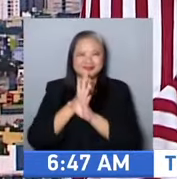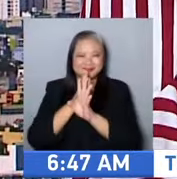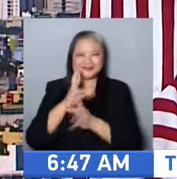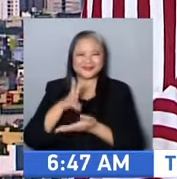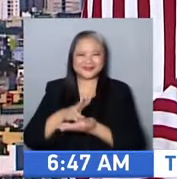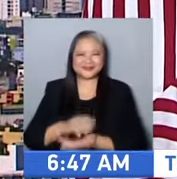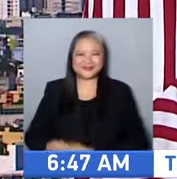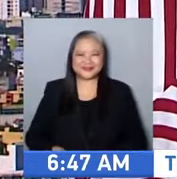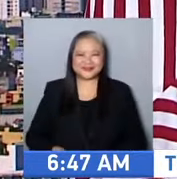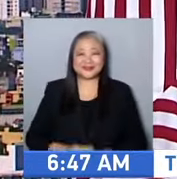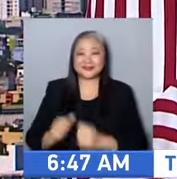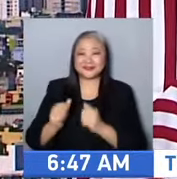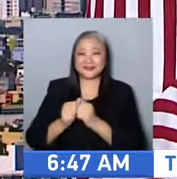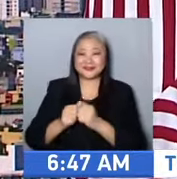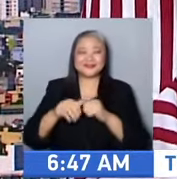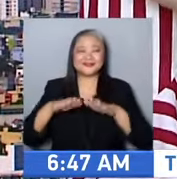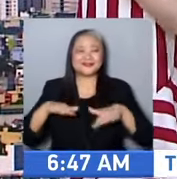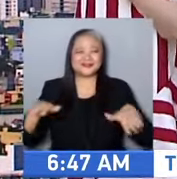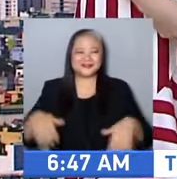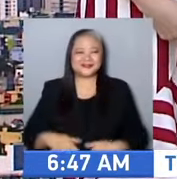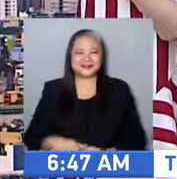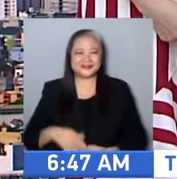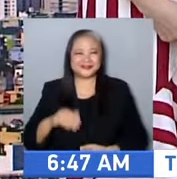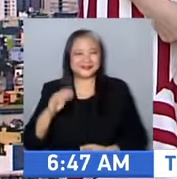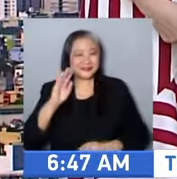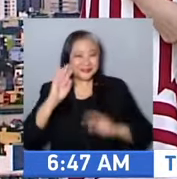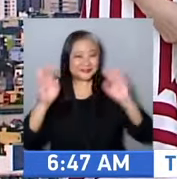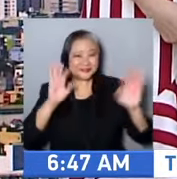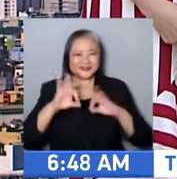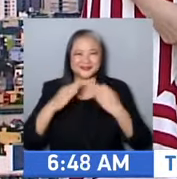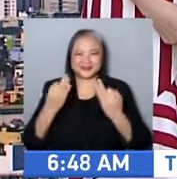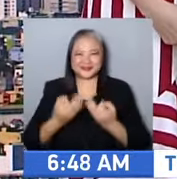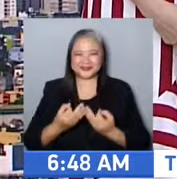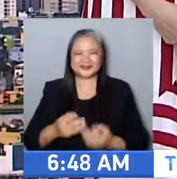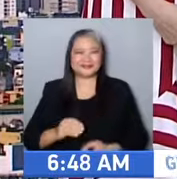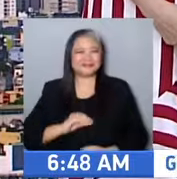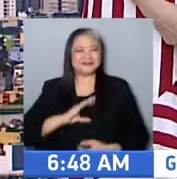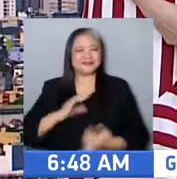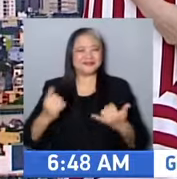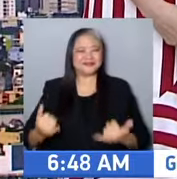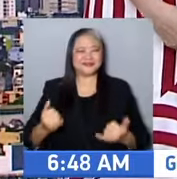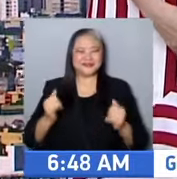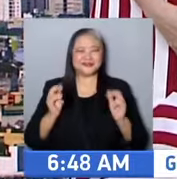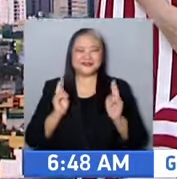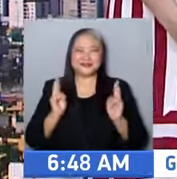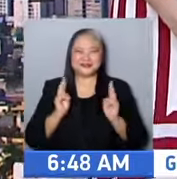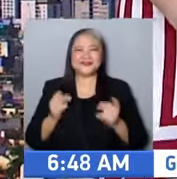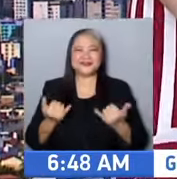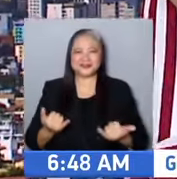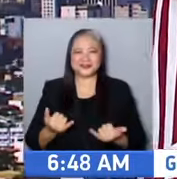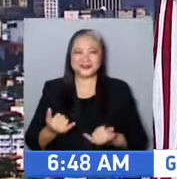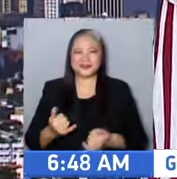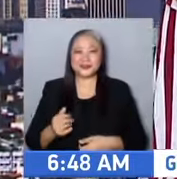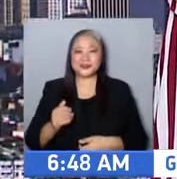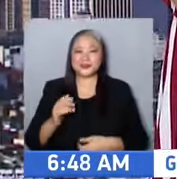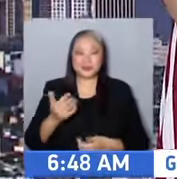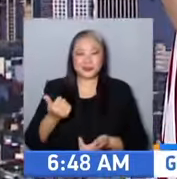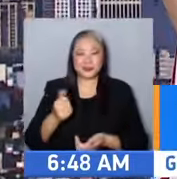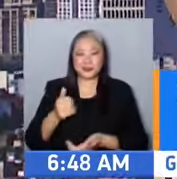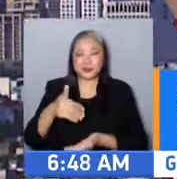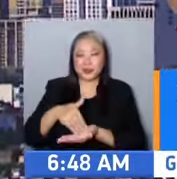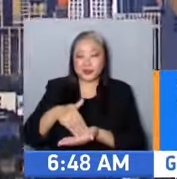kanyang kids. Hello po sa family niyo. Pampag-good vibes kayong holiday. Meron kayong instant 1,000 pesos each. Wow! Kayo